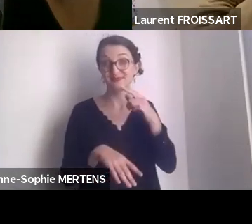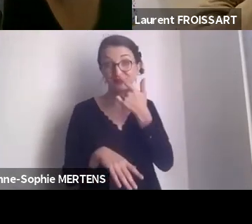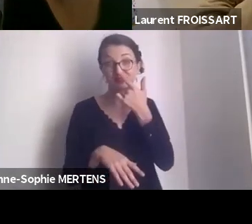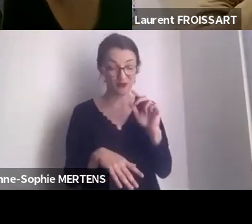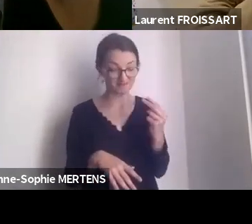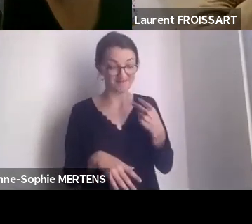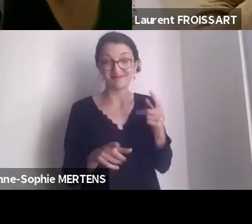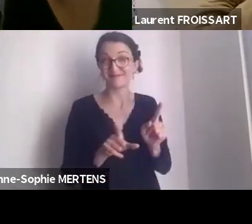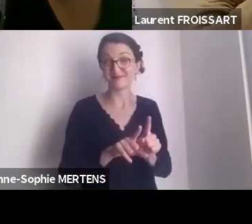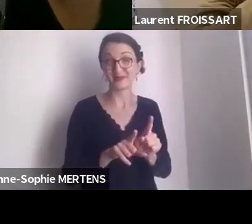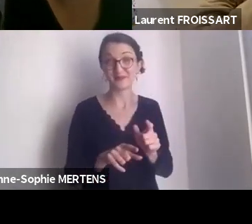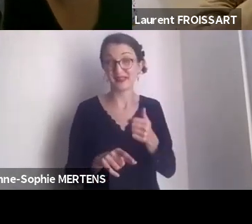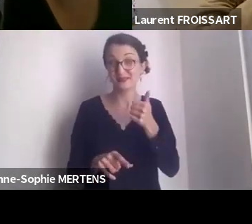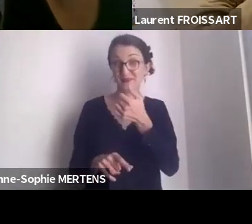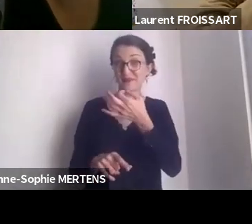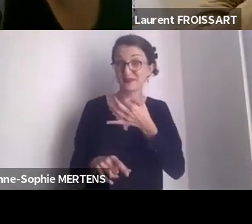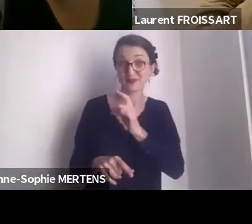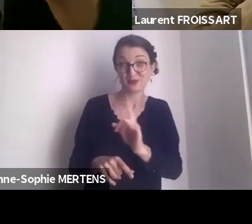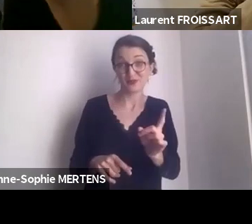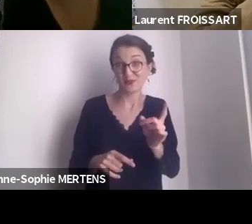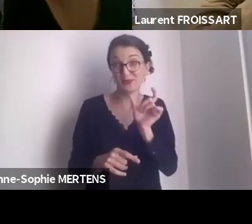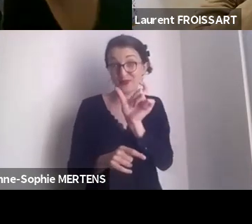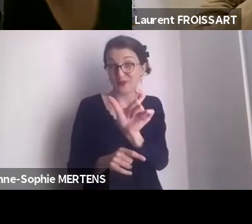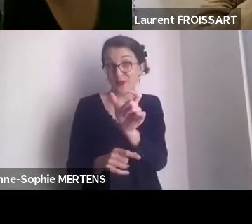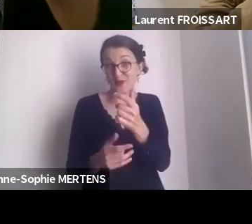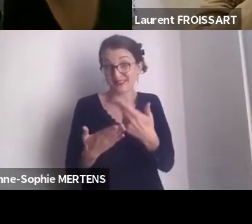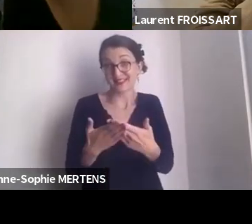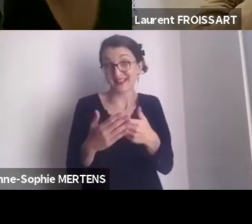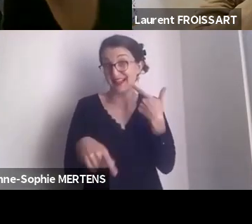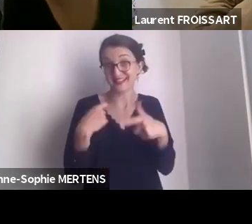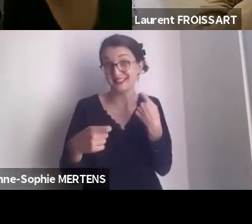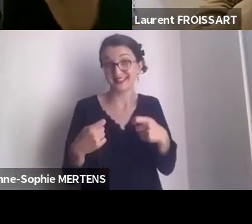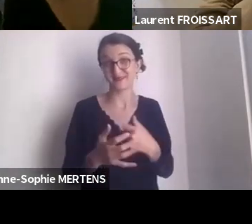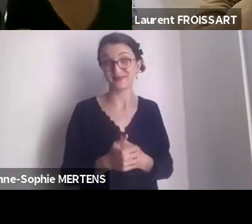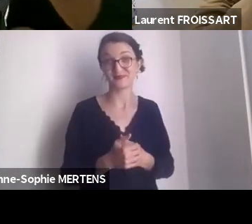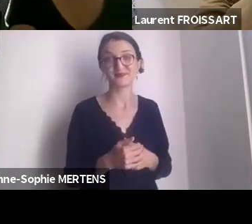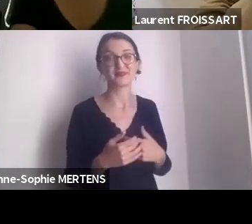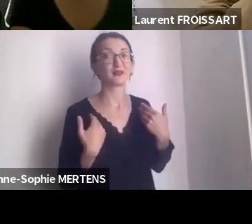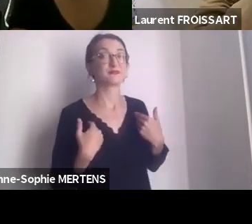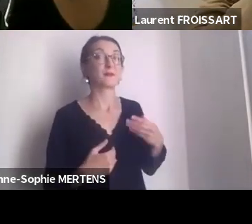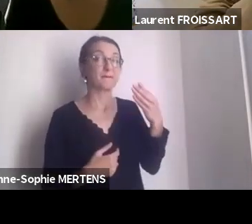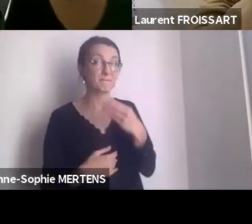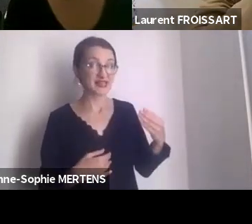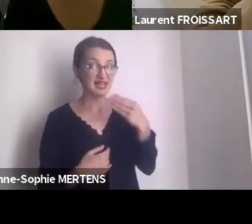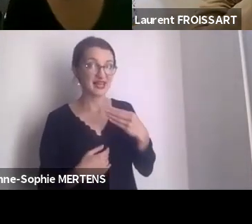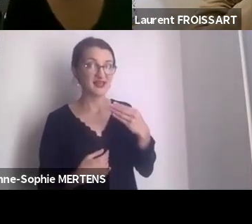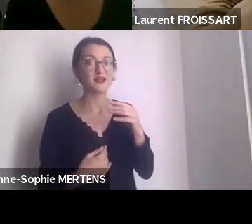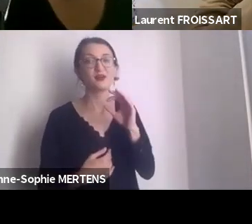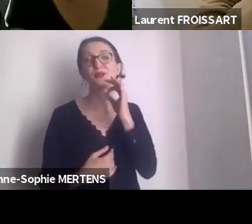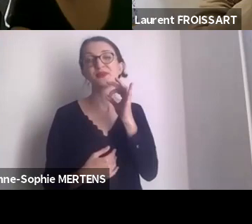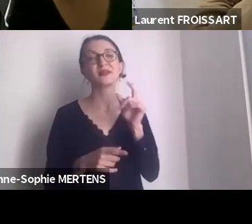mot là-dessus et c'est l'agilité. Donc c'est... Complètement. Et je me permets de rebondir sur ce que disait Mathieu juste avant. C'est